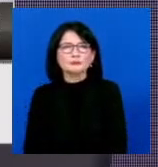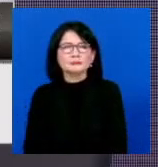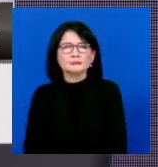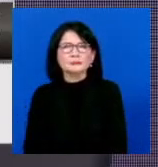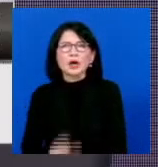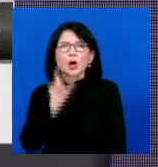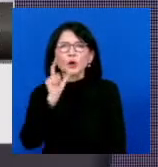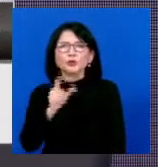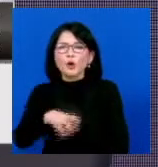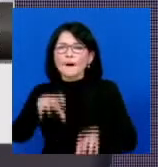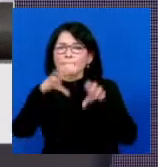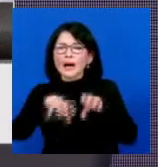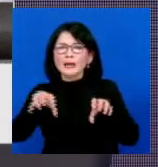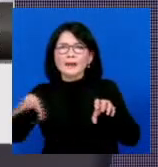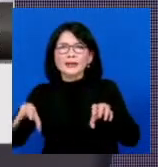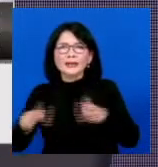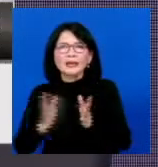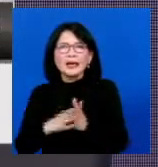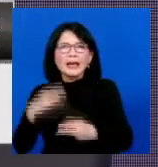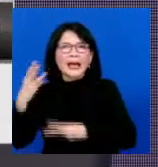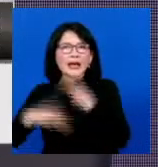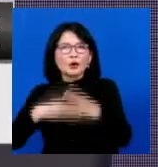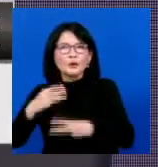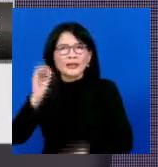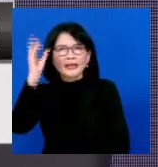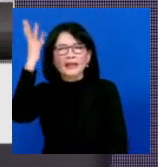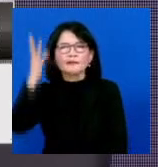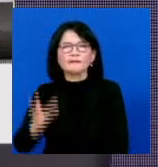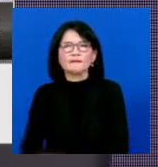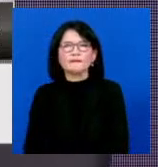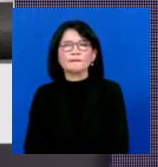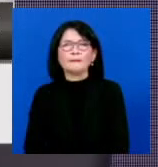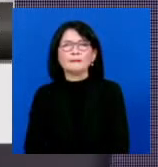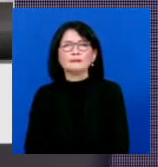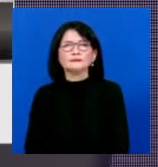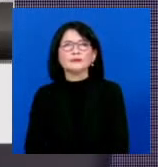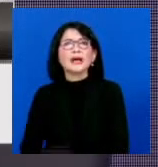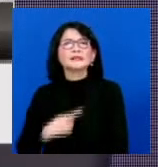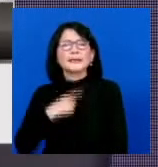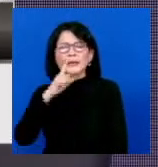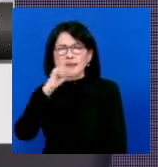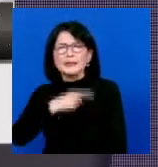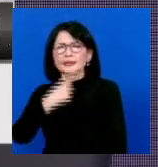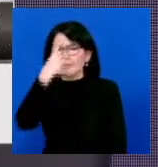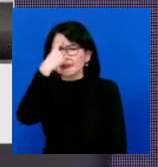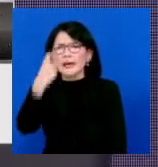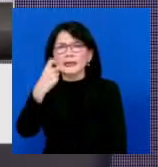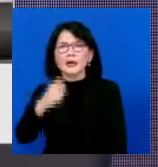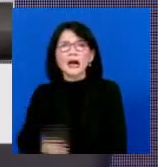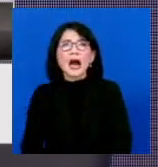terhadap produk dan ekonomi kreatif dimaksud Saya yakin dan percaya